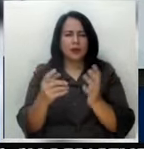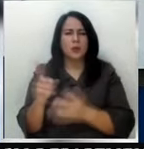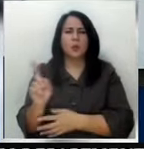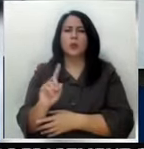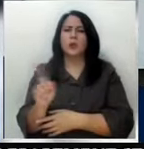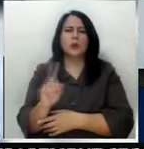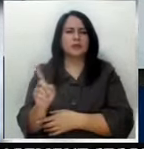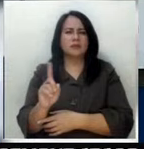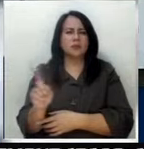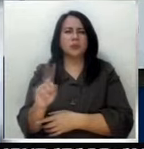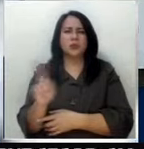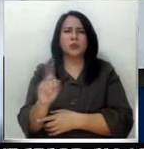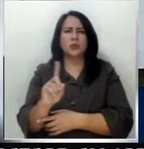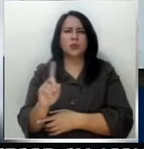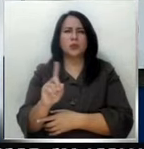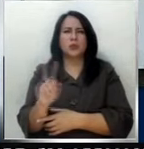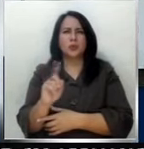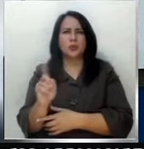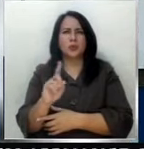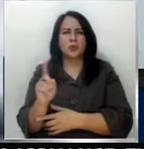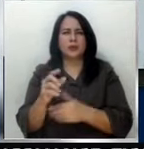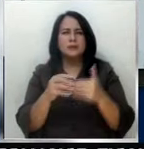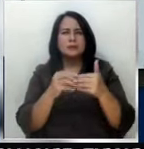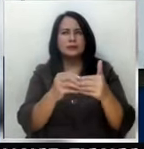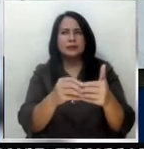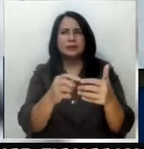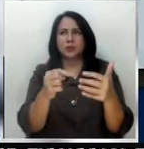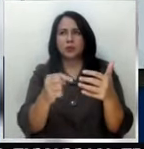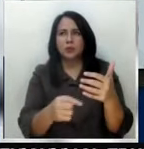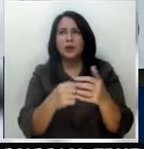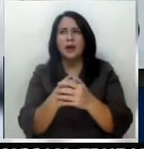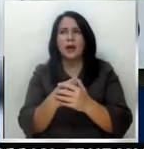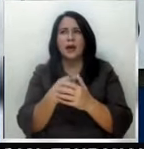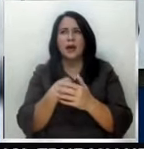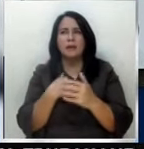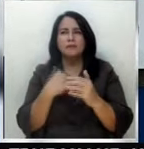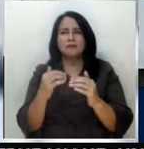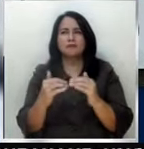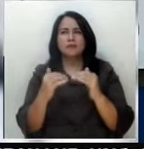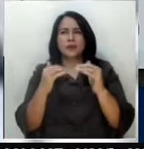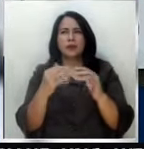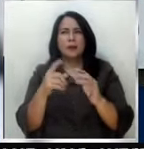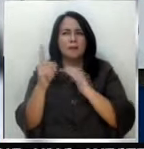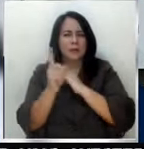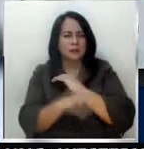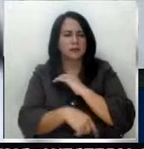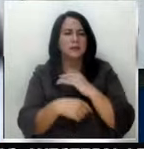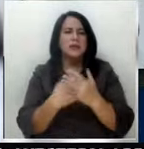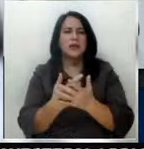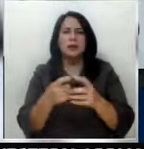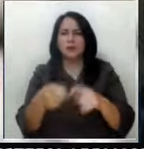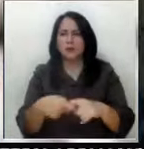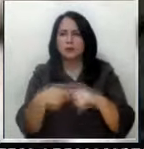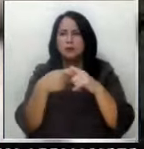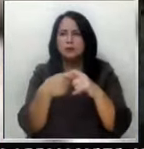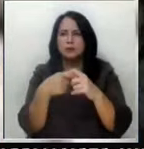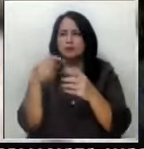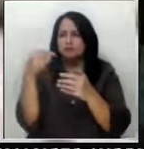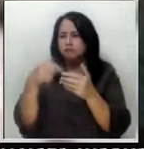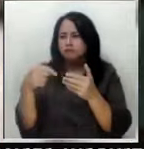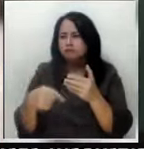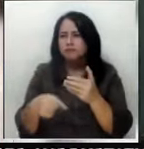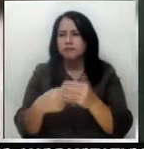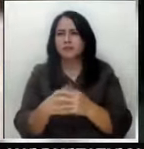ano ba talaga yung nasa guidelines. Ito ay may mga calibrated na mga penalty hanggang suspension, etc. Sabi